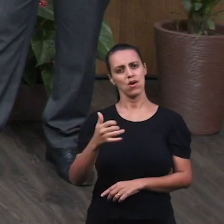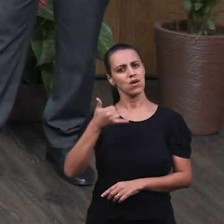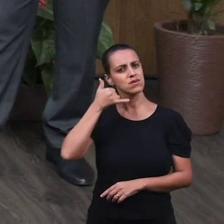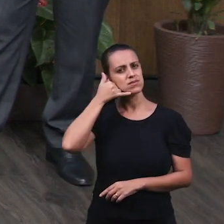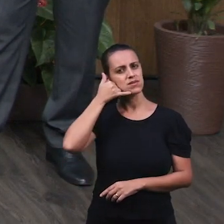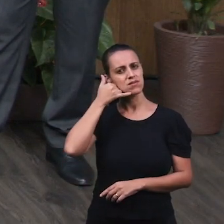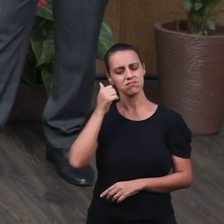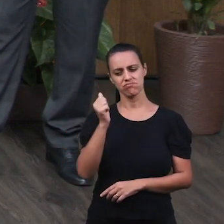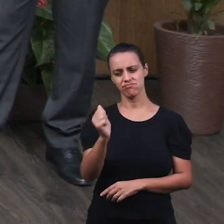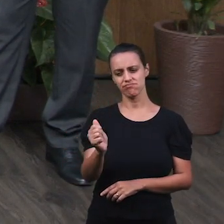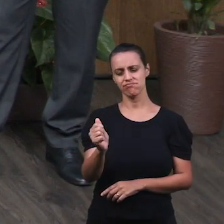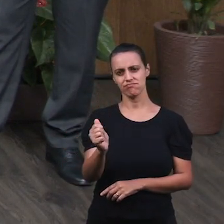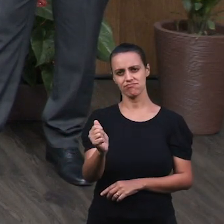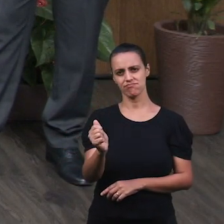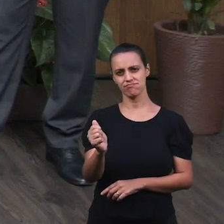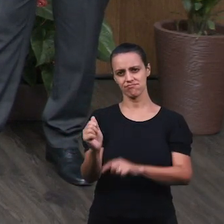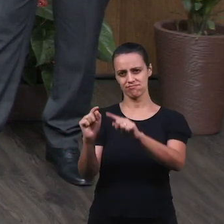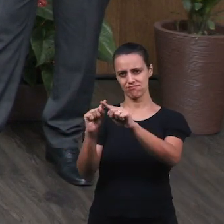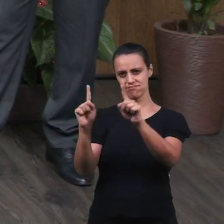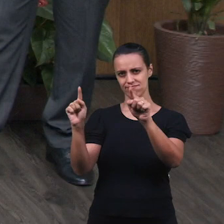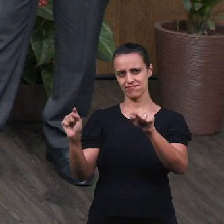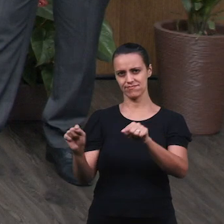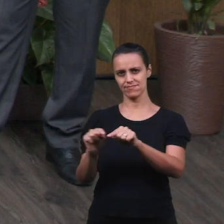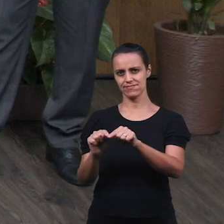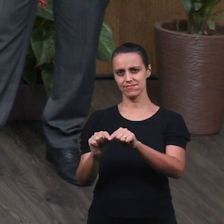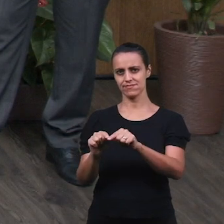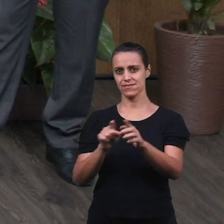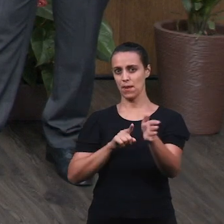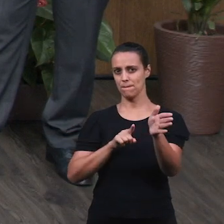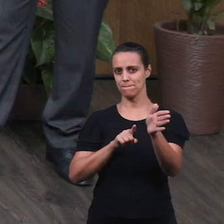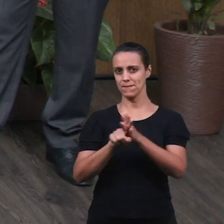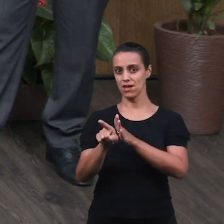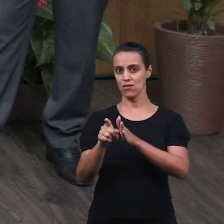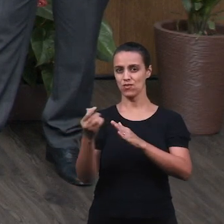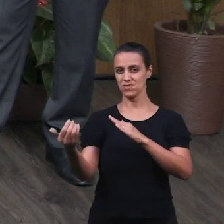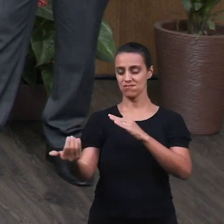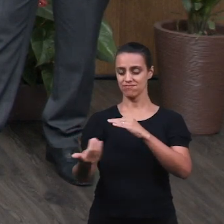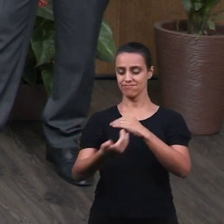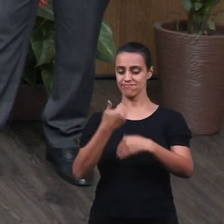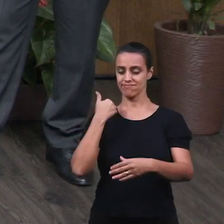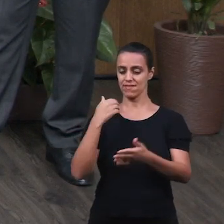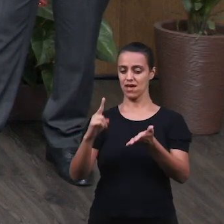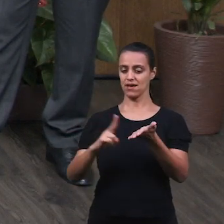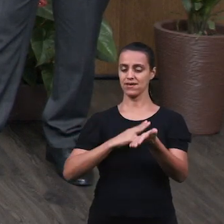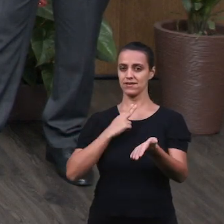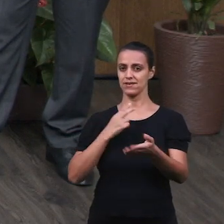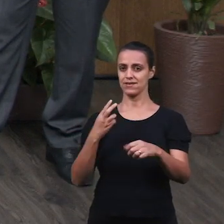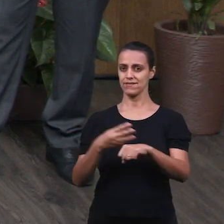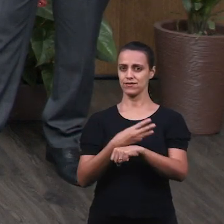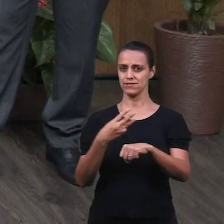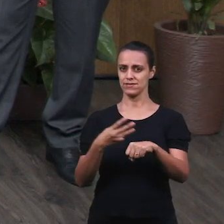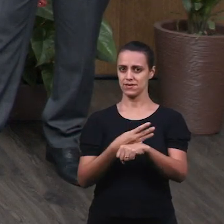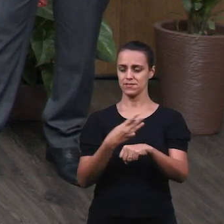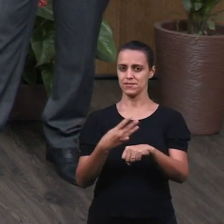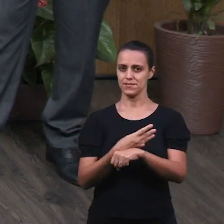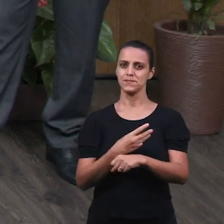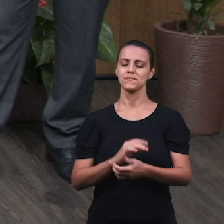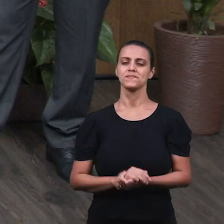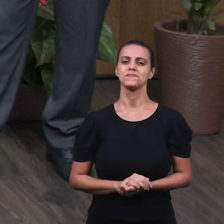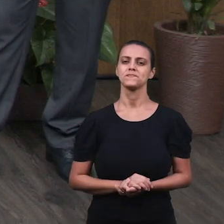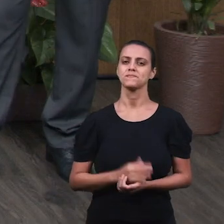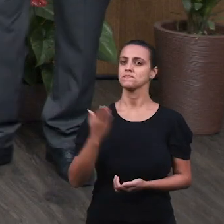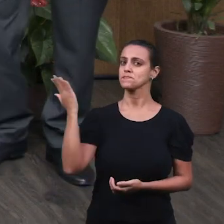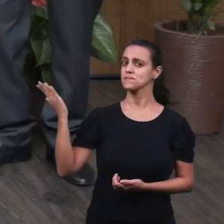smartphone du QR code montré maintenant et la question vous sera envoyée par